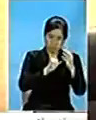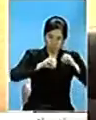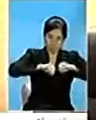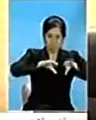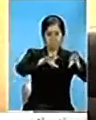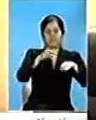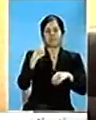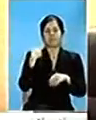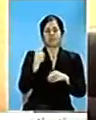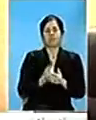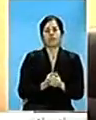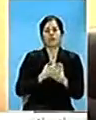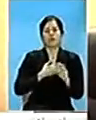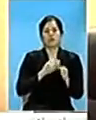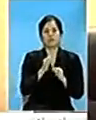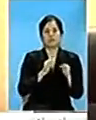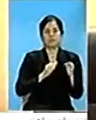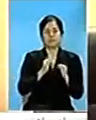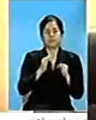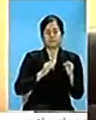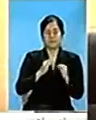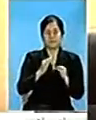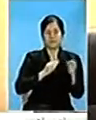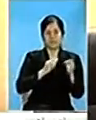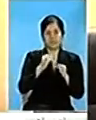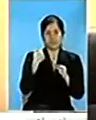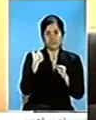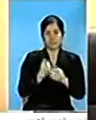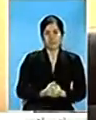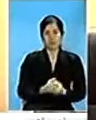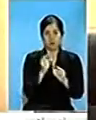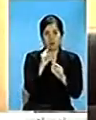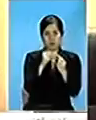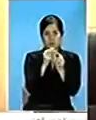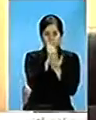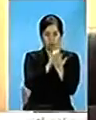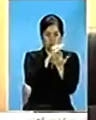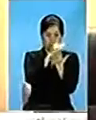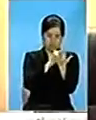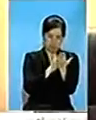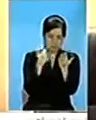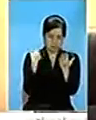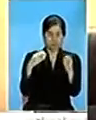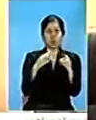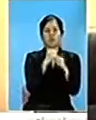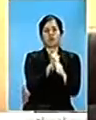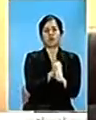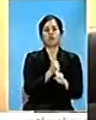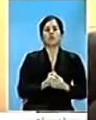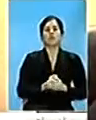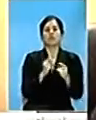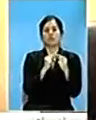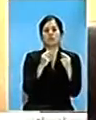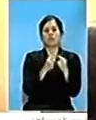ขออนุญาตเรียนเป็นรูปธรรมนะคะเพราะว่าในรายงานเนี่ยอาจจะยังไม่เห็นเป็นรูปธรรมนักเพราะว่าเป็นรายงานของช่วง2